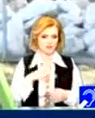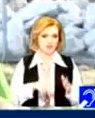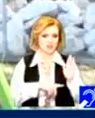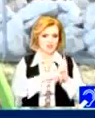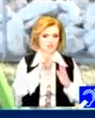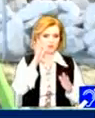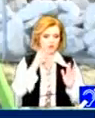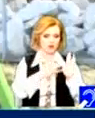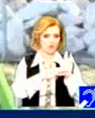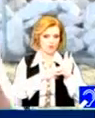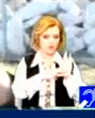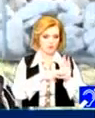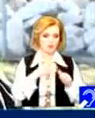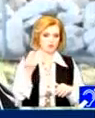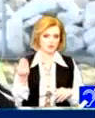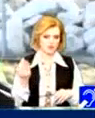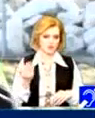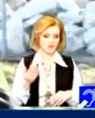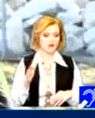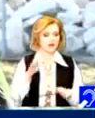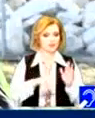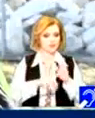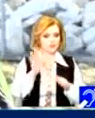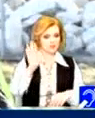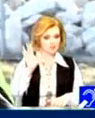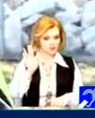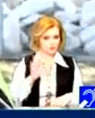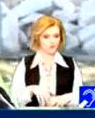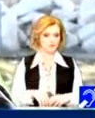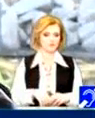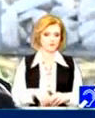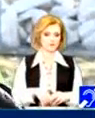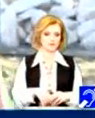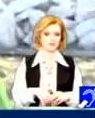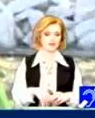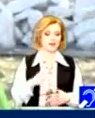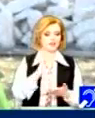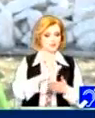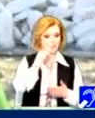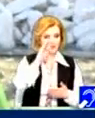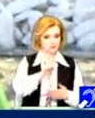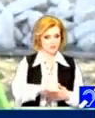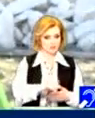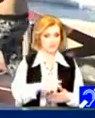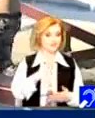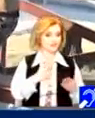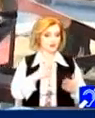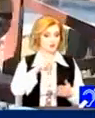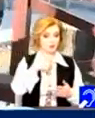începem cu ei, întâi ne salutăm, avem un băiețel Andrei care el, dacă nu te salut, se supără și toată ziua e